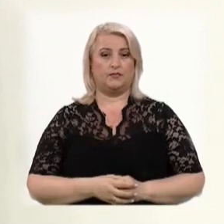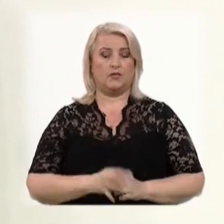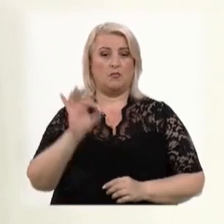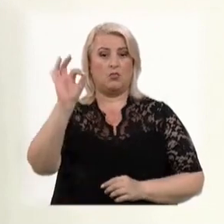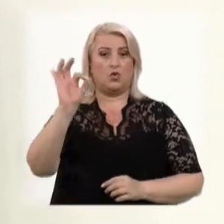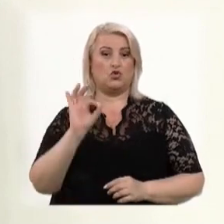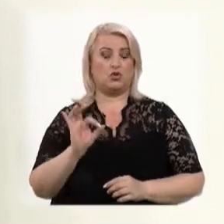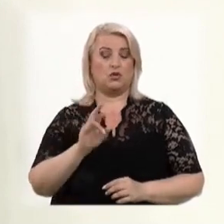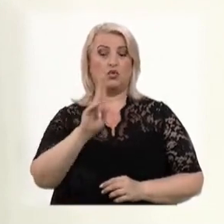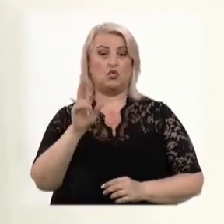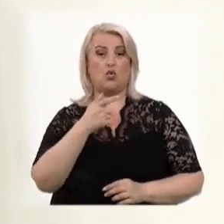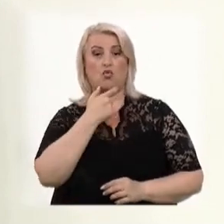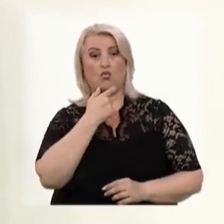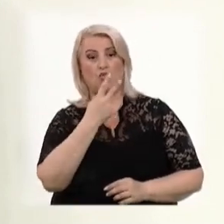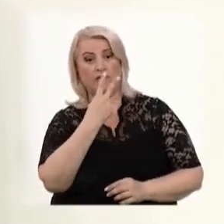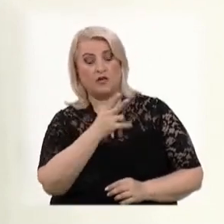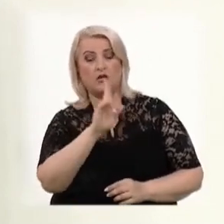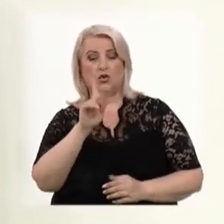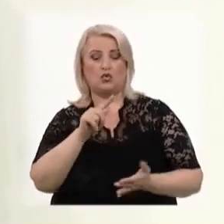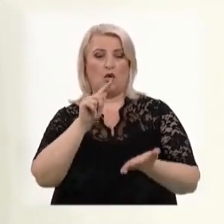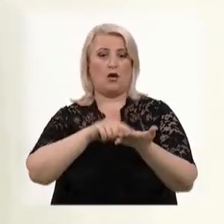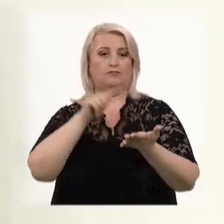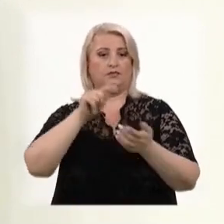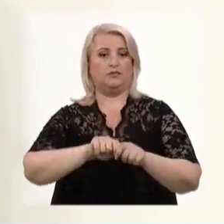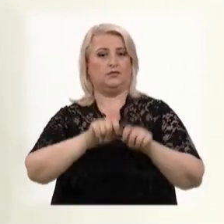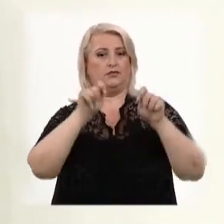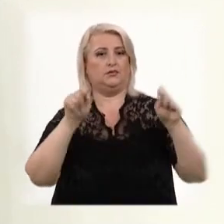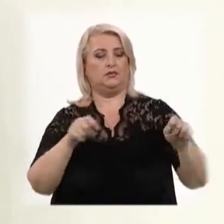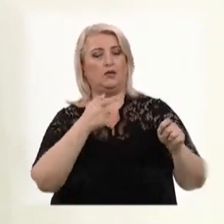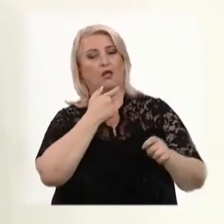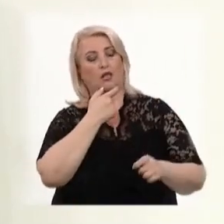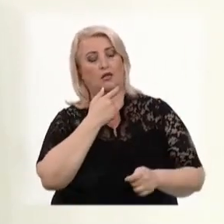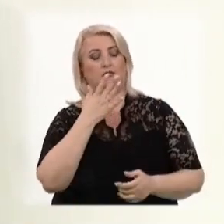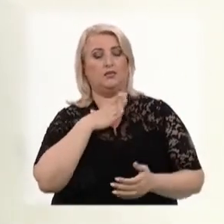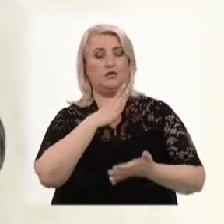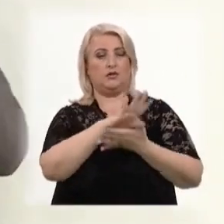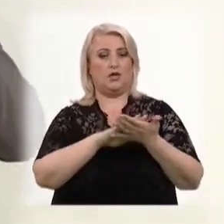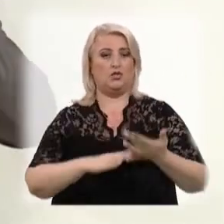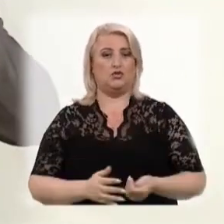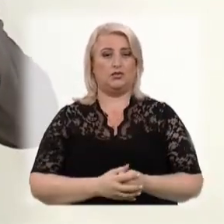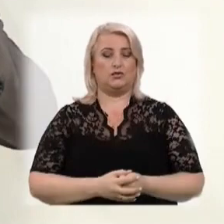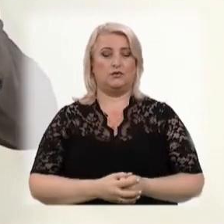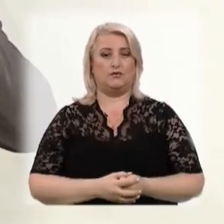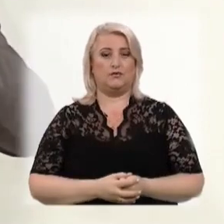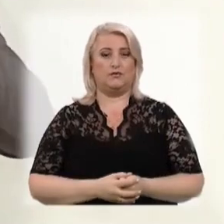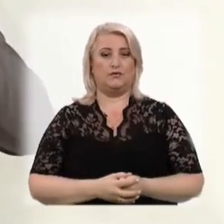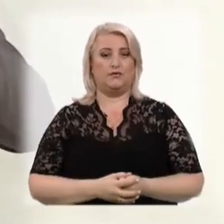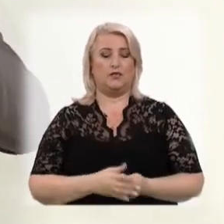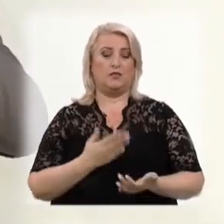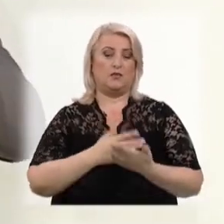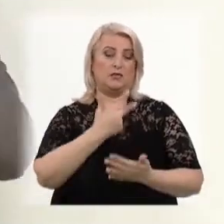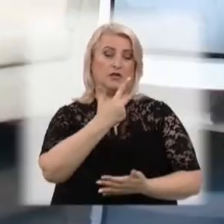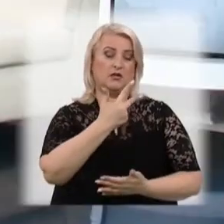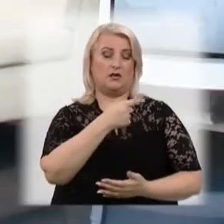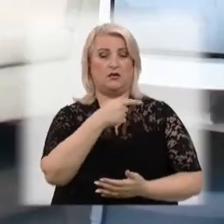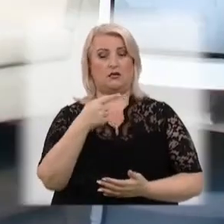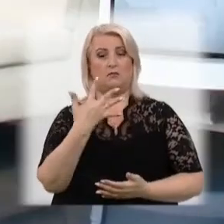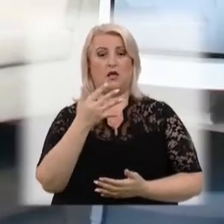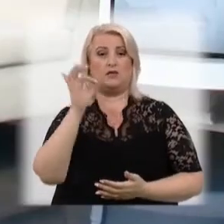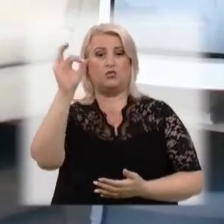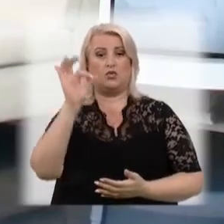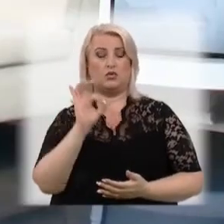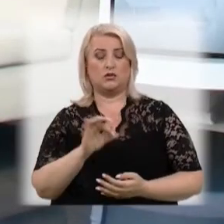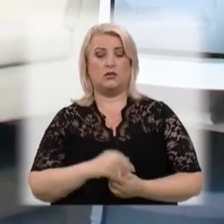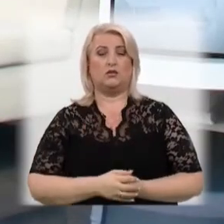procentul dintre cei care au văzut cei care au plecat în publicitatea social media în Google acolo este trei cinci procente șa în